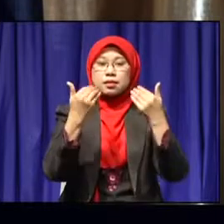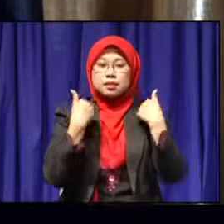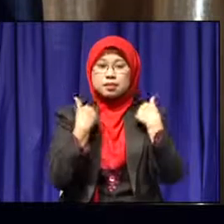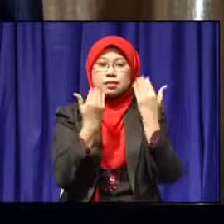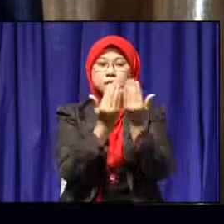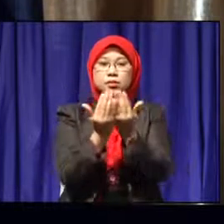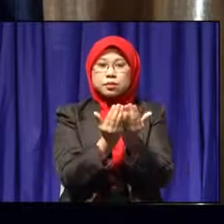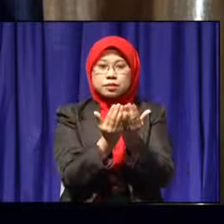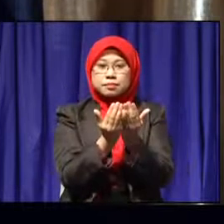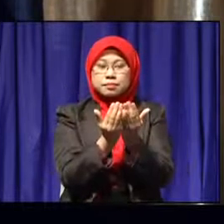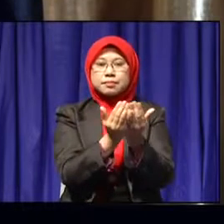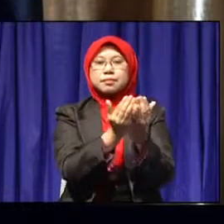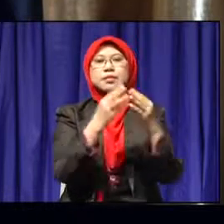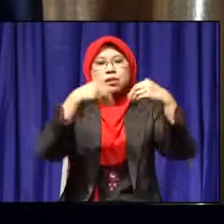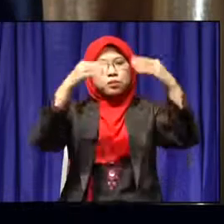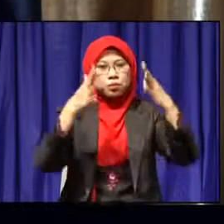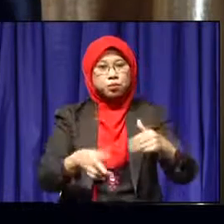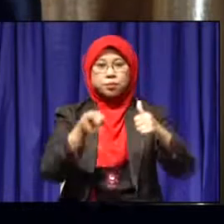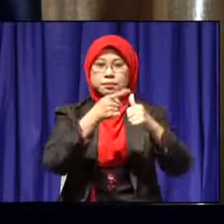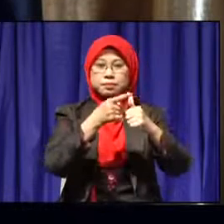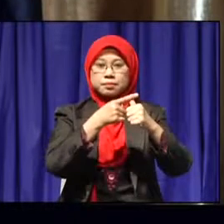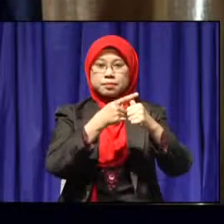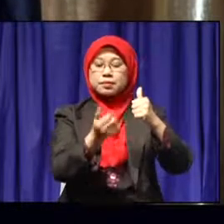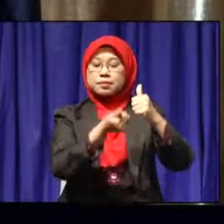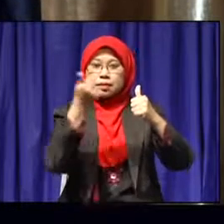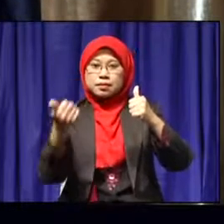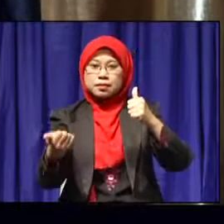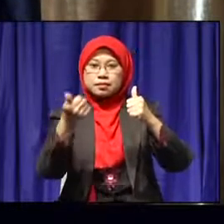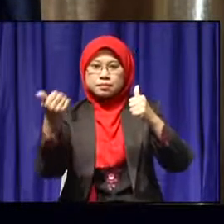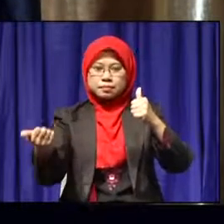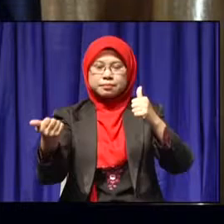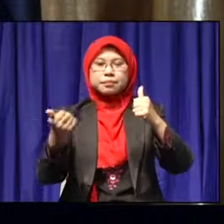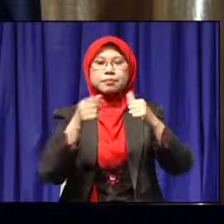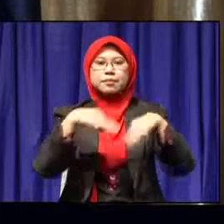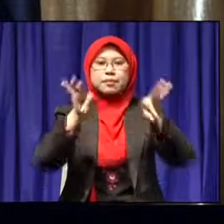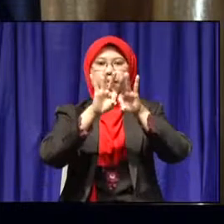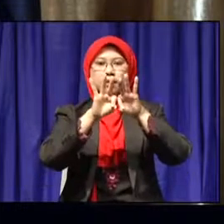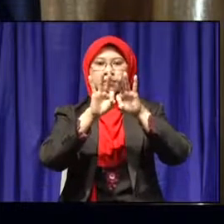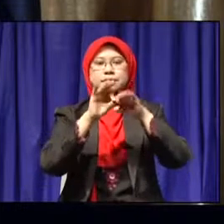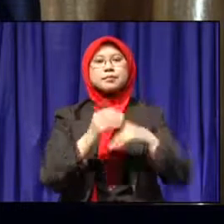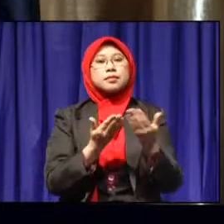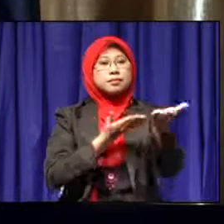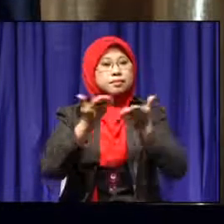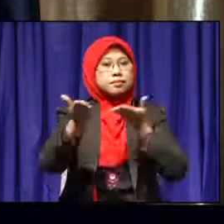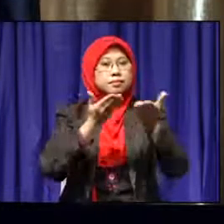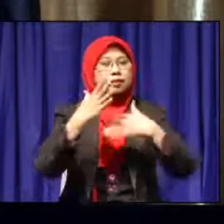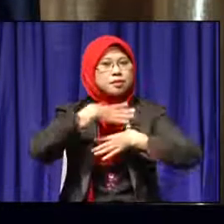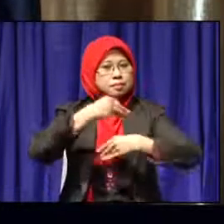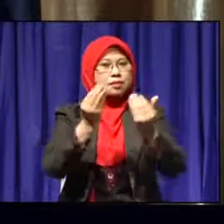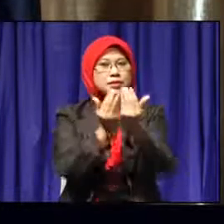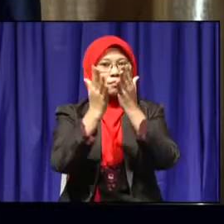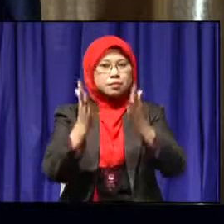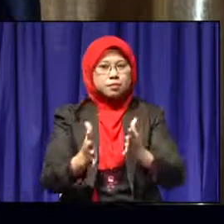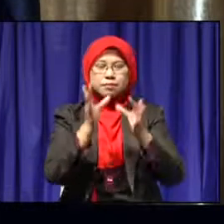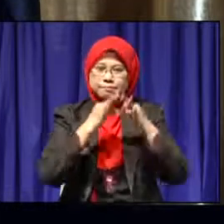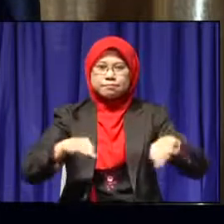guru cukup penting kemudahan perkakasan sepenting kemudahan dalam Aminah murai pun